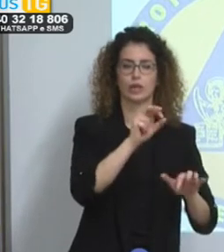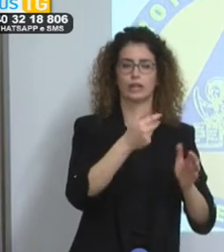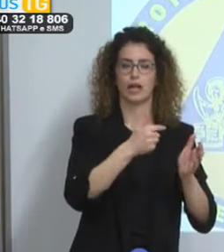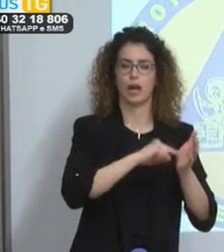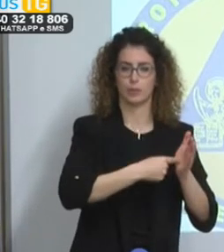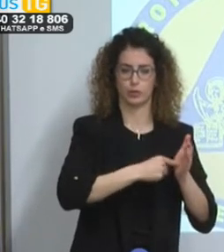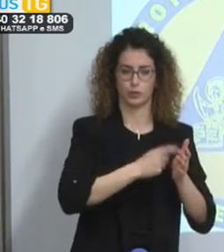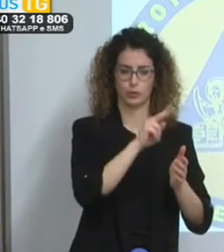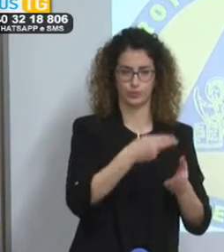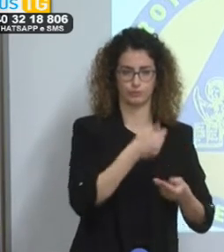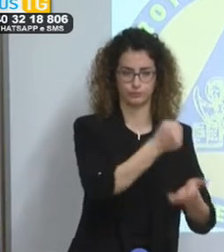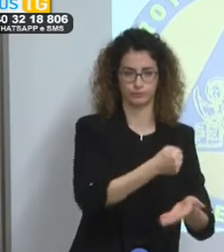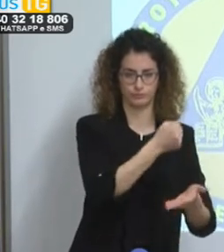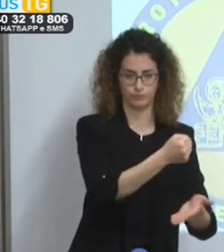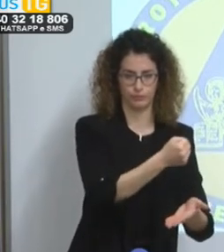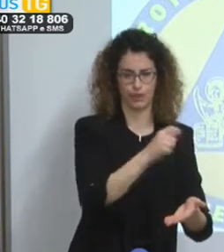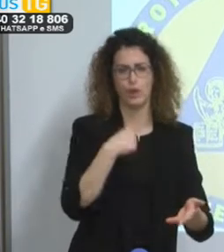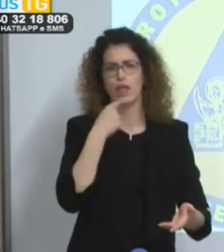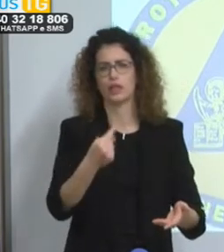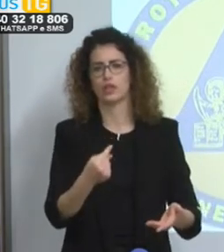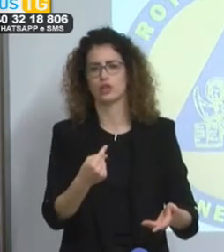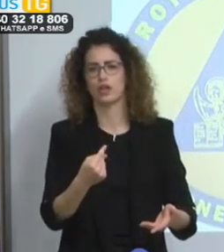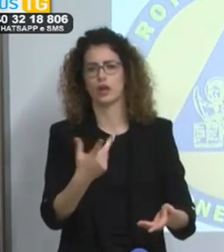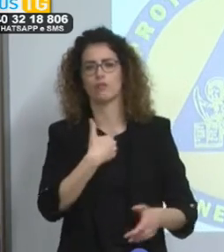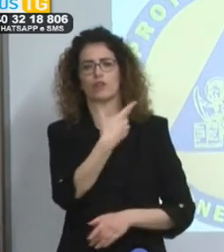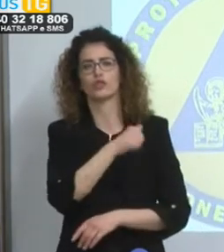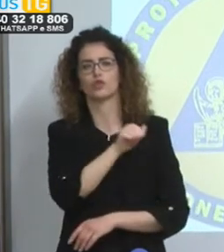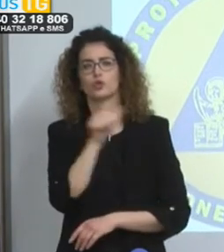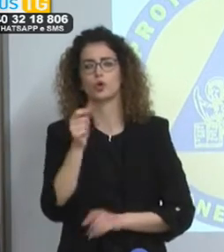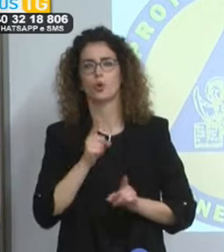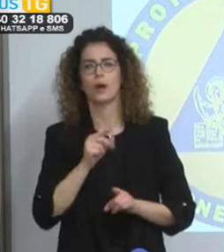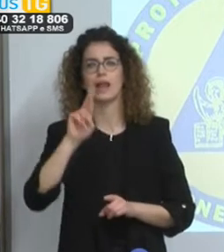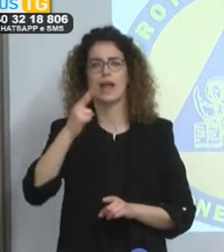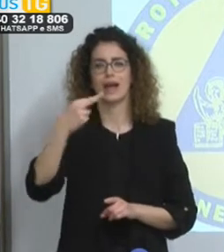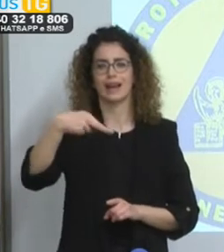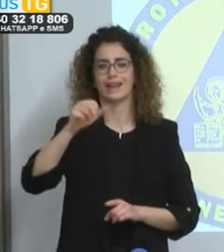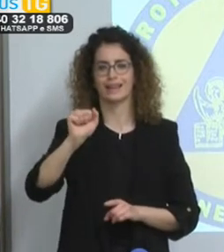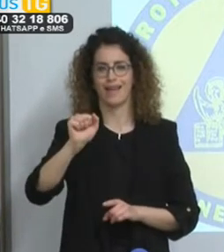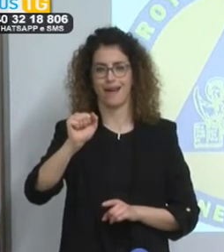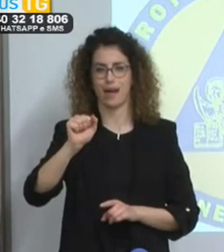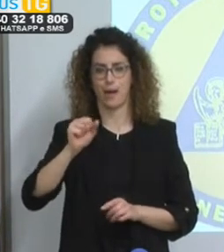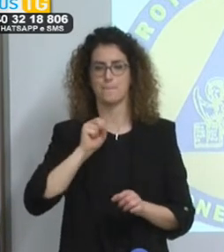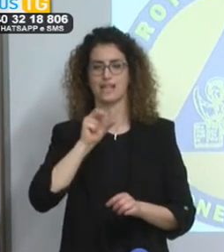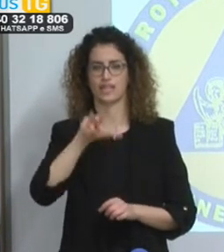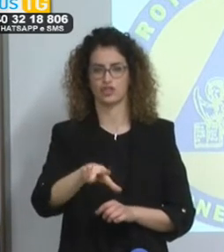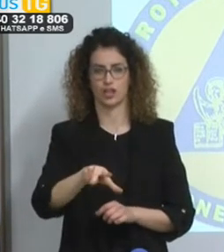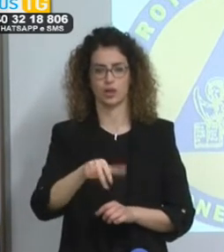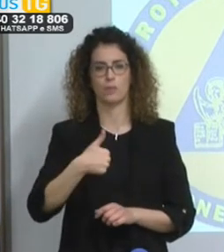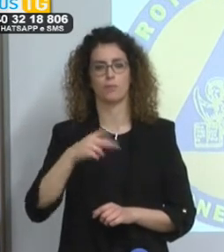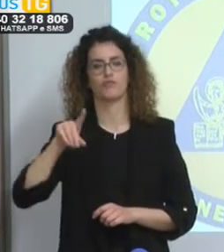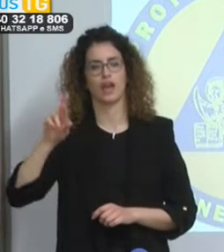non vuole più vaccini se non quelli a RNA messaggero, quindi punterà tutto su Pfizer e BioNTech e